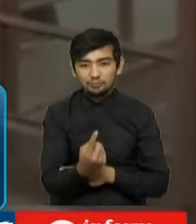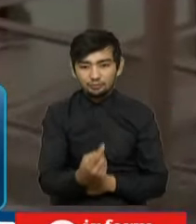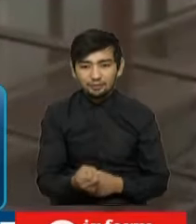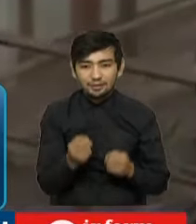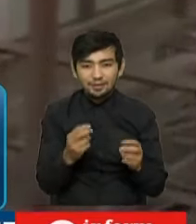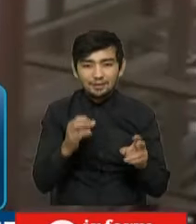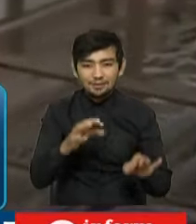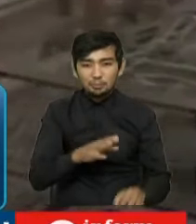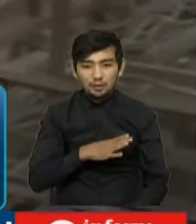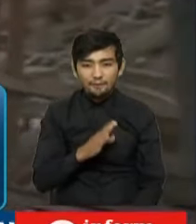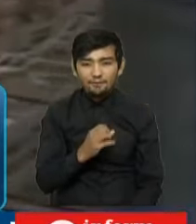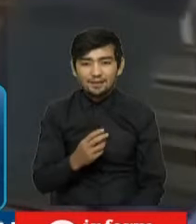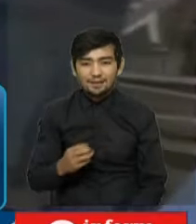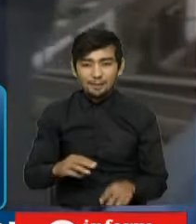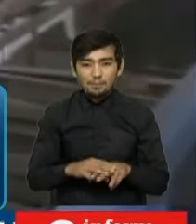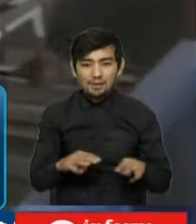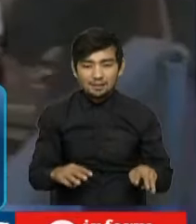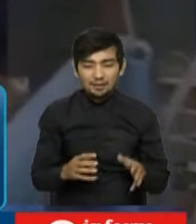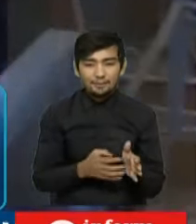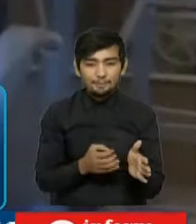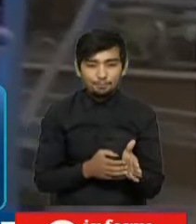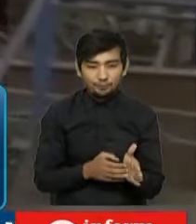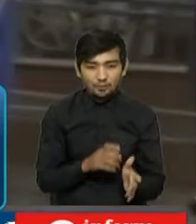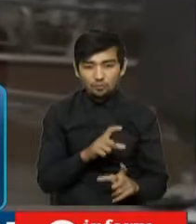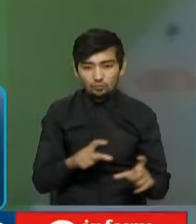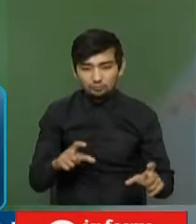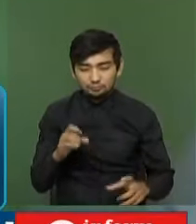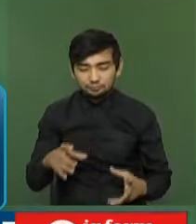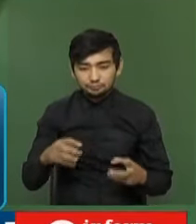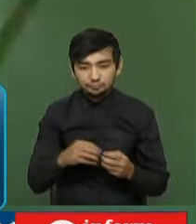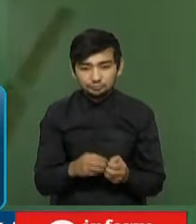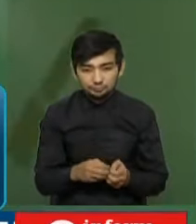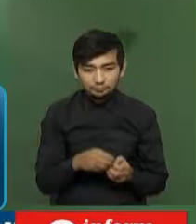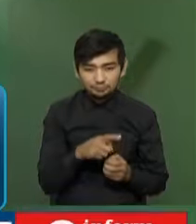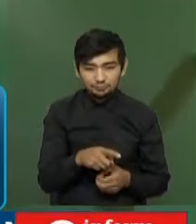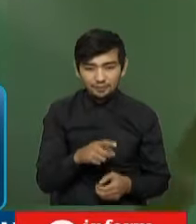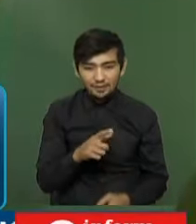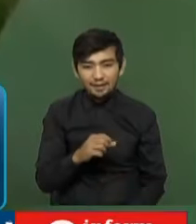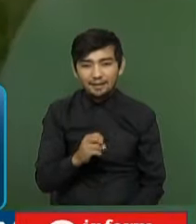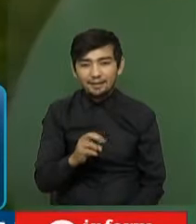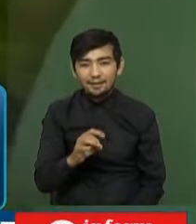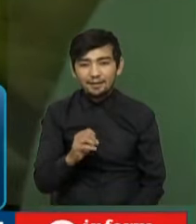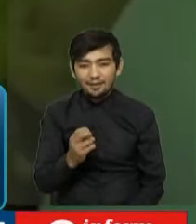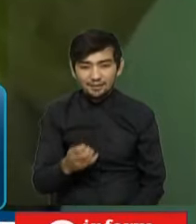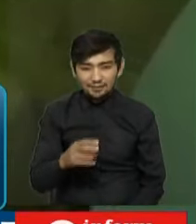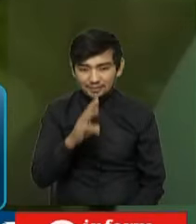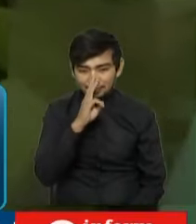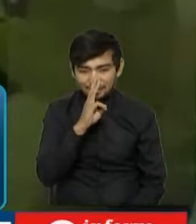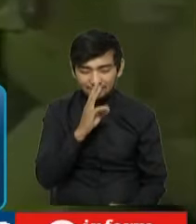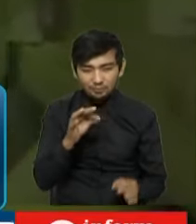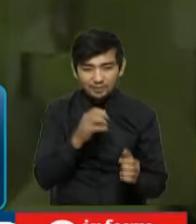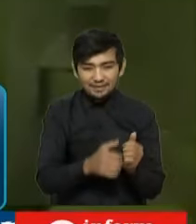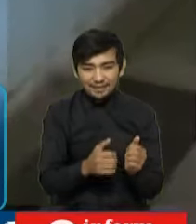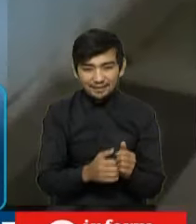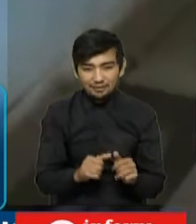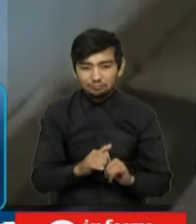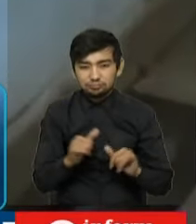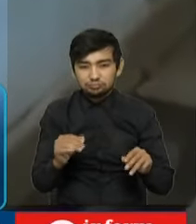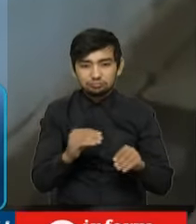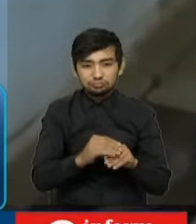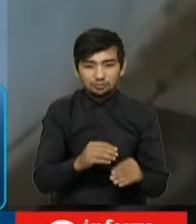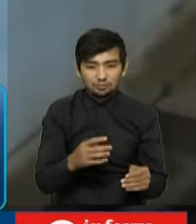заявил вице-министр, наблюдается кадровый дефицит. Для исправления ситуации в секторе генерации средняя заработная плата была увеличена